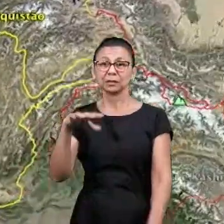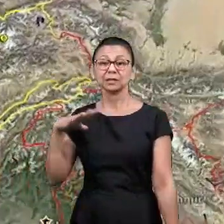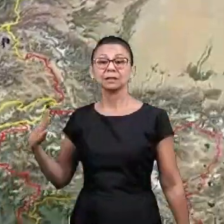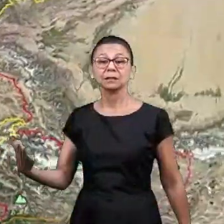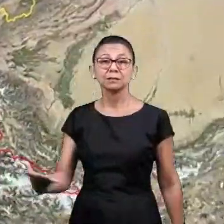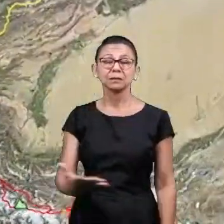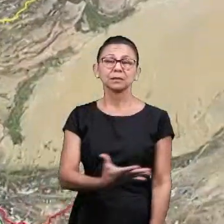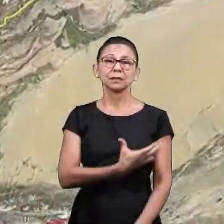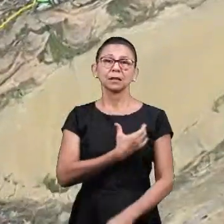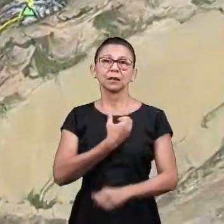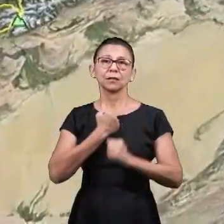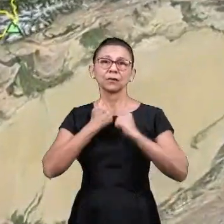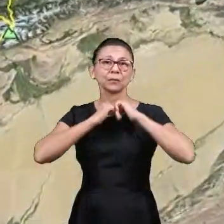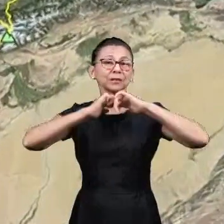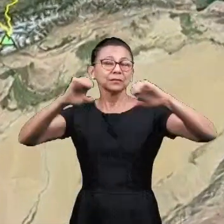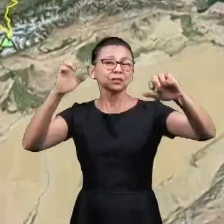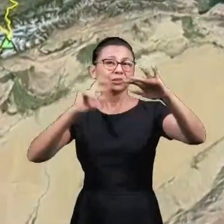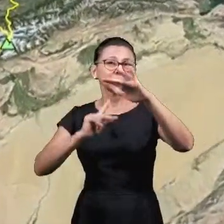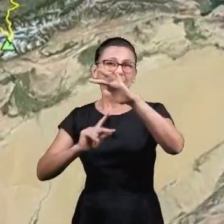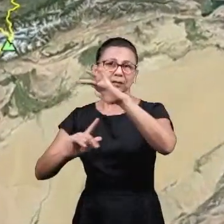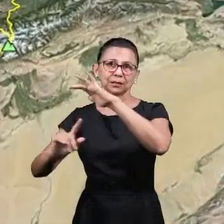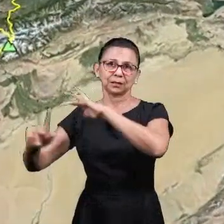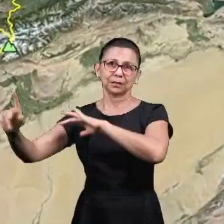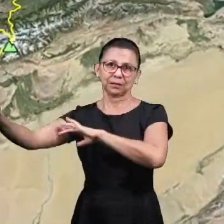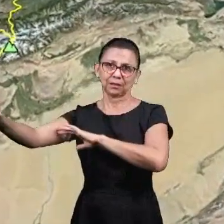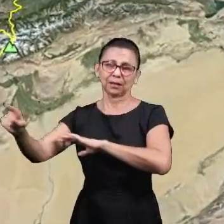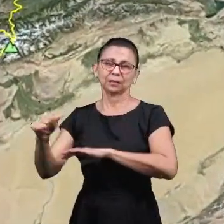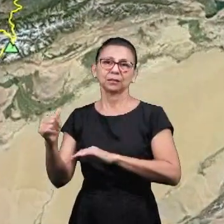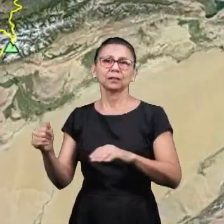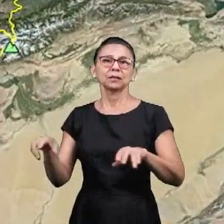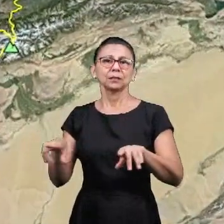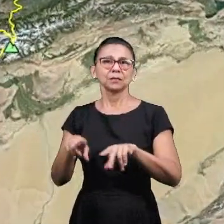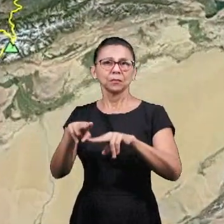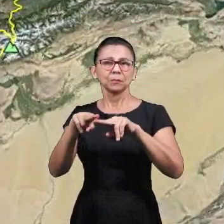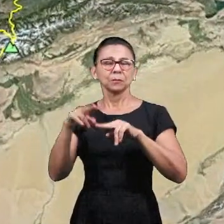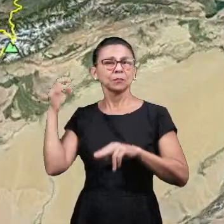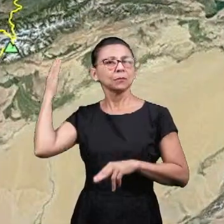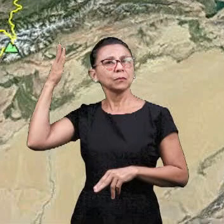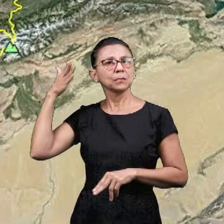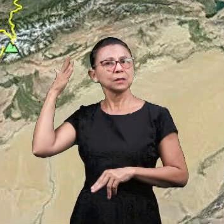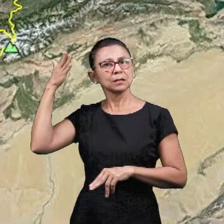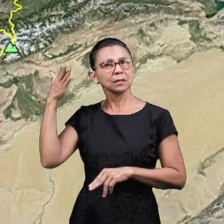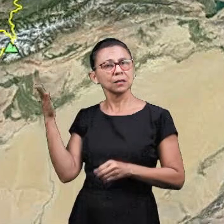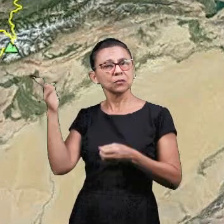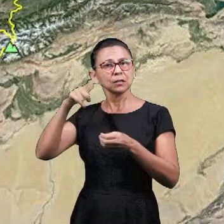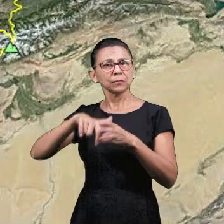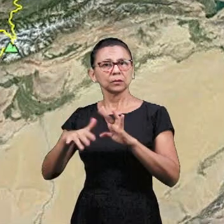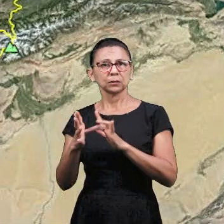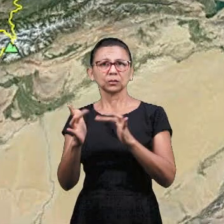par l'évangile éternel et par le message du retour imminent du Seigneur Jésus.